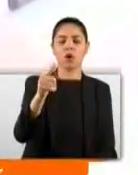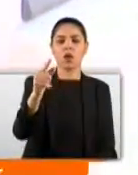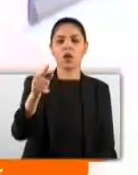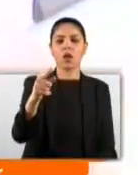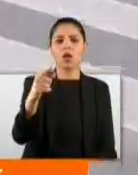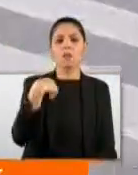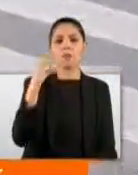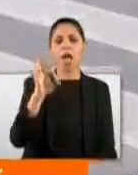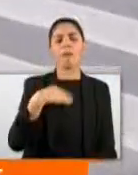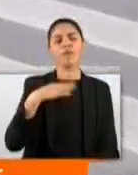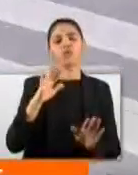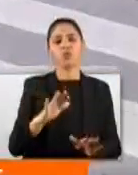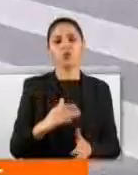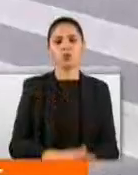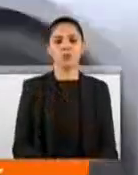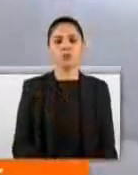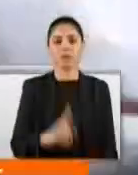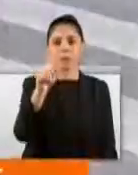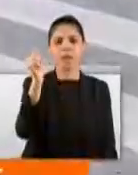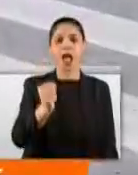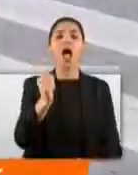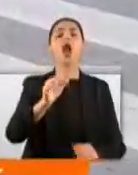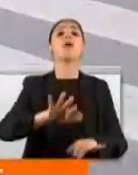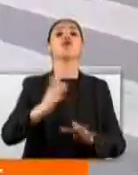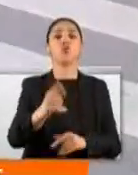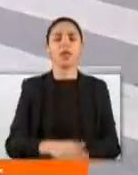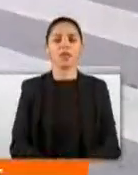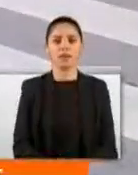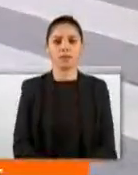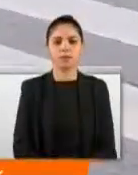hep duruyorum valla. Bir araç durmadı.